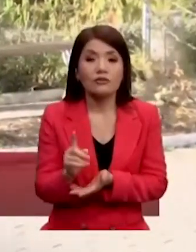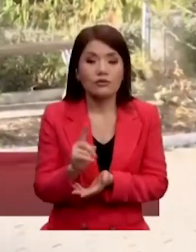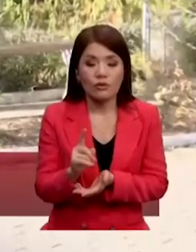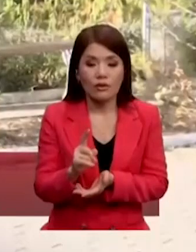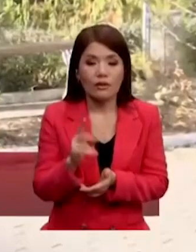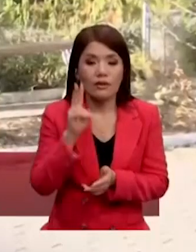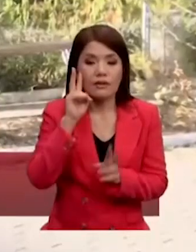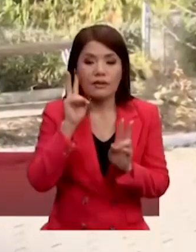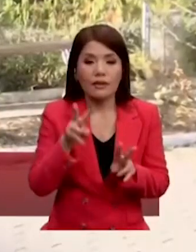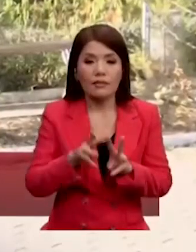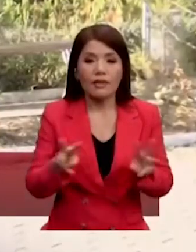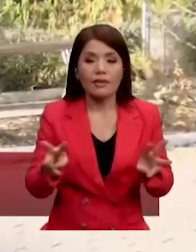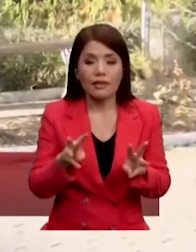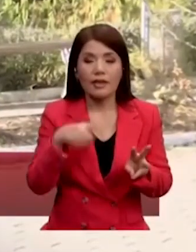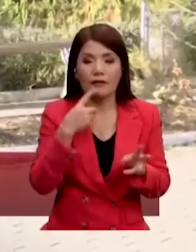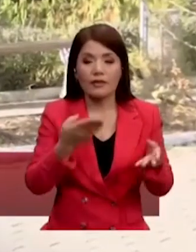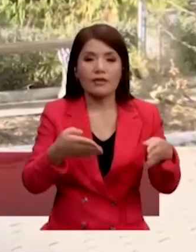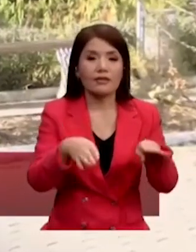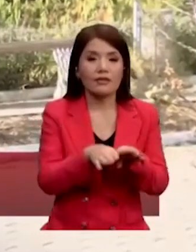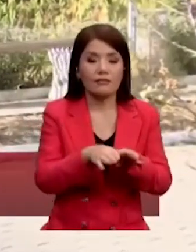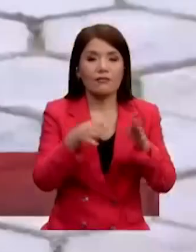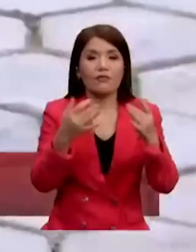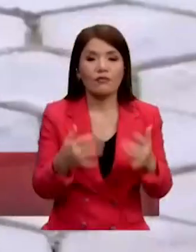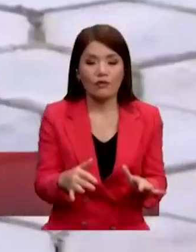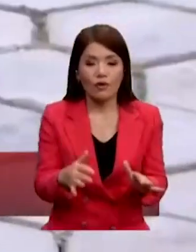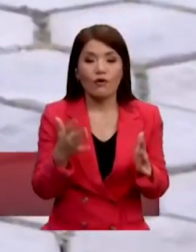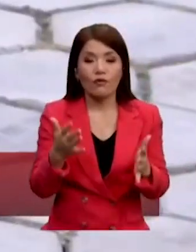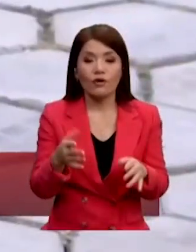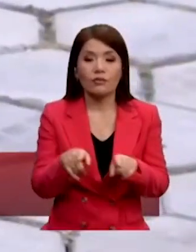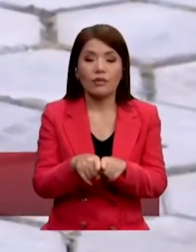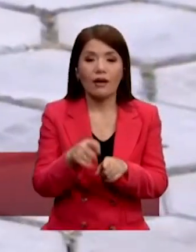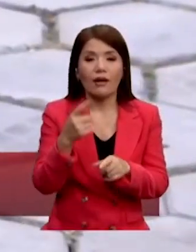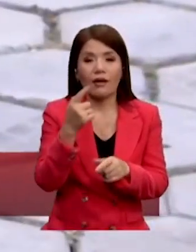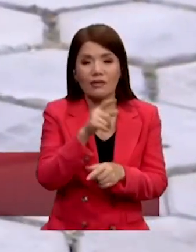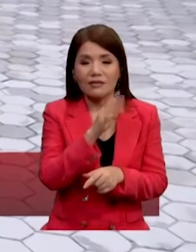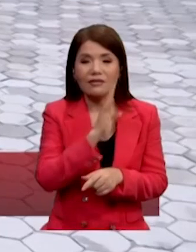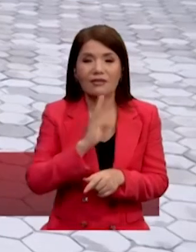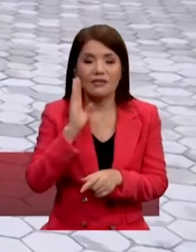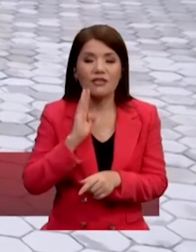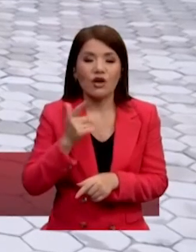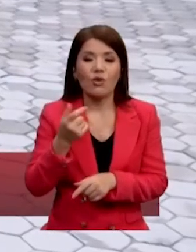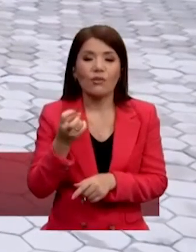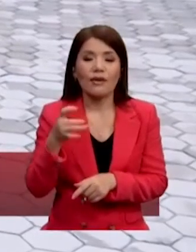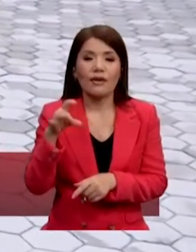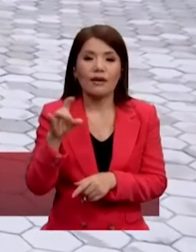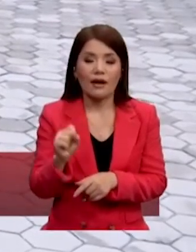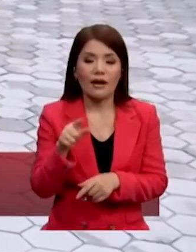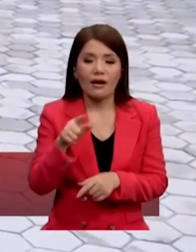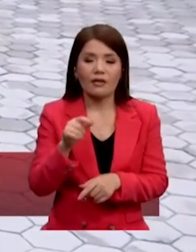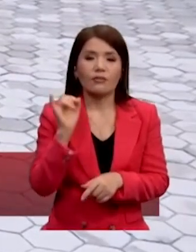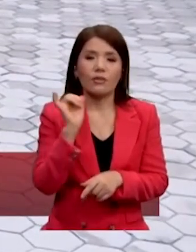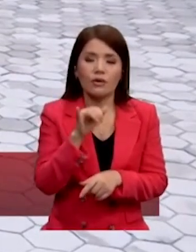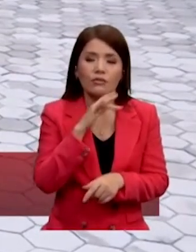Білмеймін, министерство жауап тастады и все закрыто там. Бұл көз жасы көл болған Гүлмира Хабибулина. Табанын